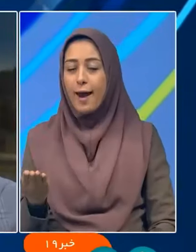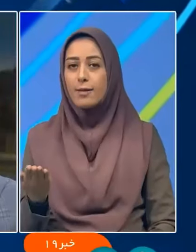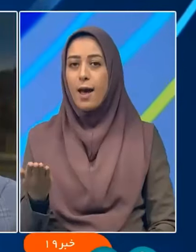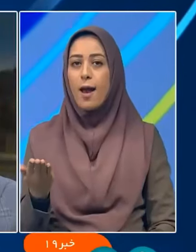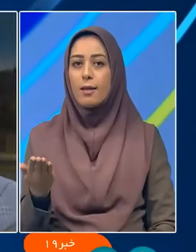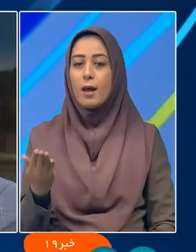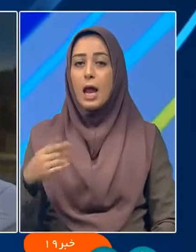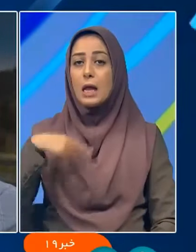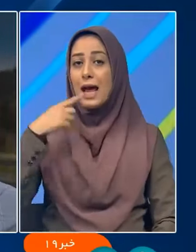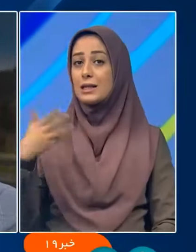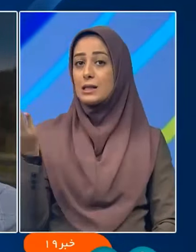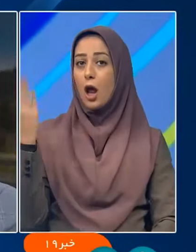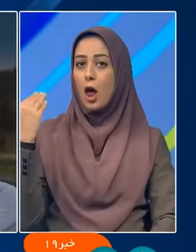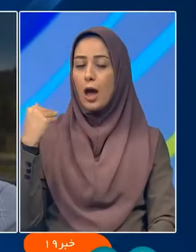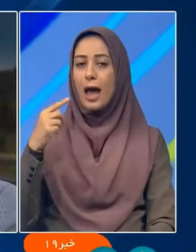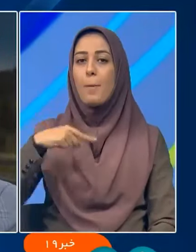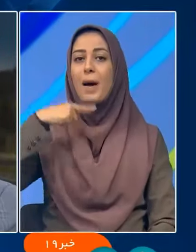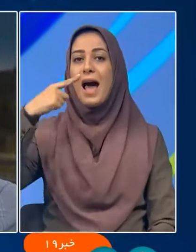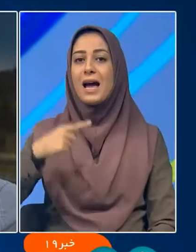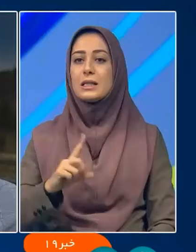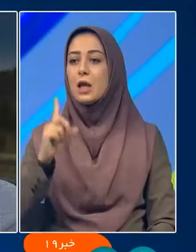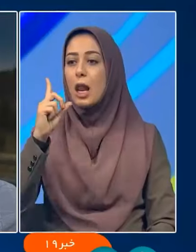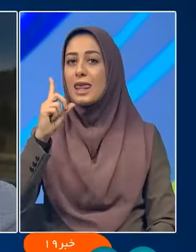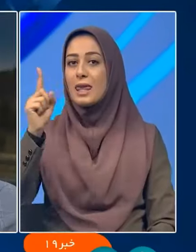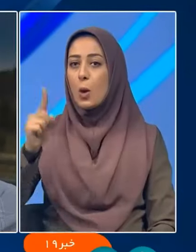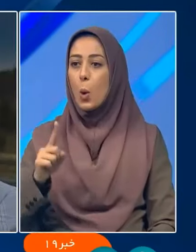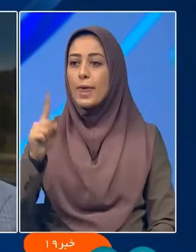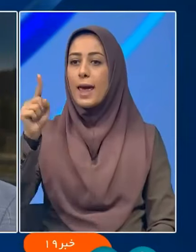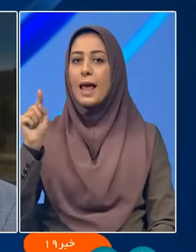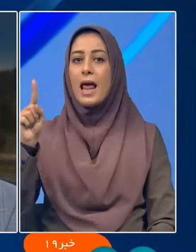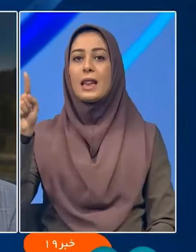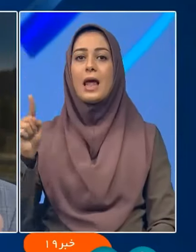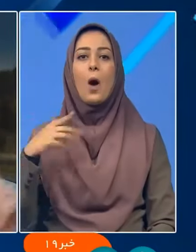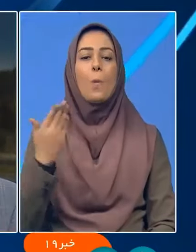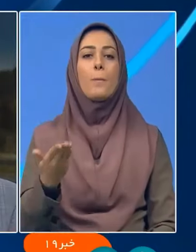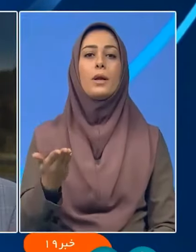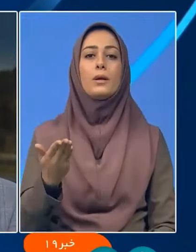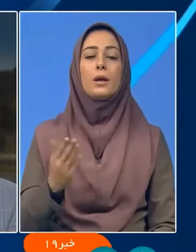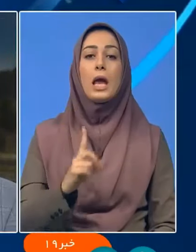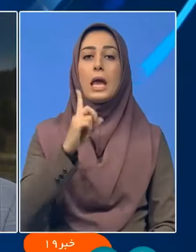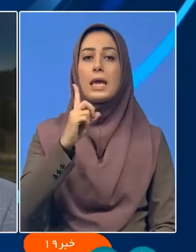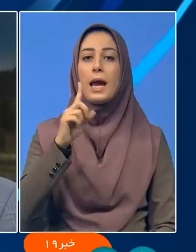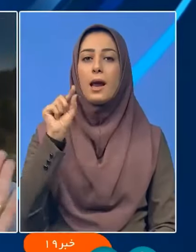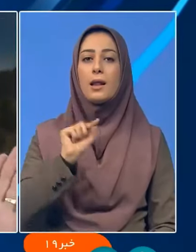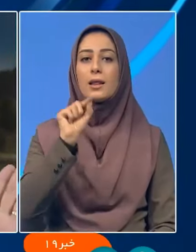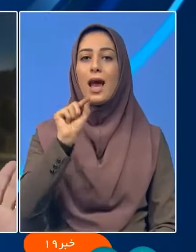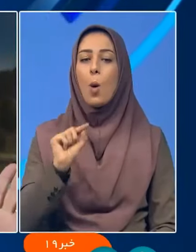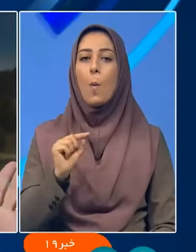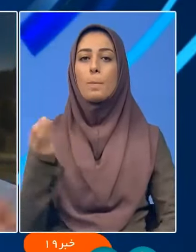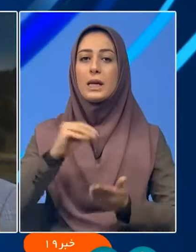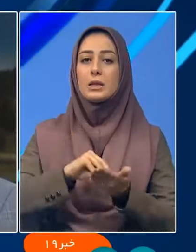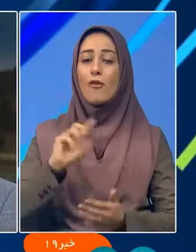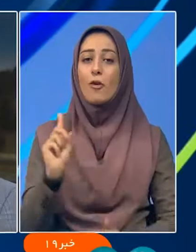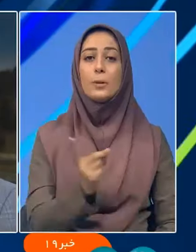ادوار گذشته، هر سال ضریب 1.1 بدهید. به ازای هر سال باز 1 اضافه کنید تا